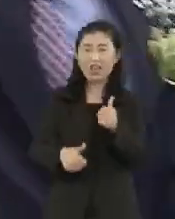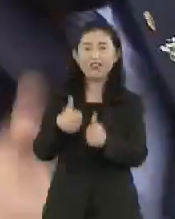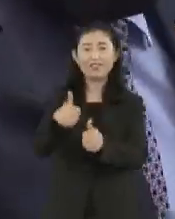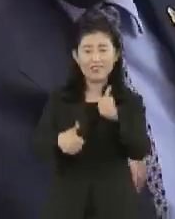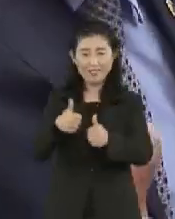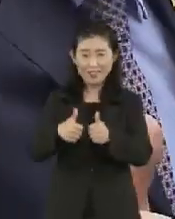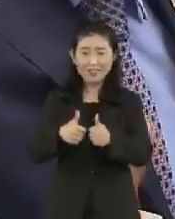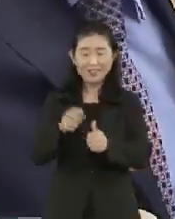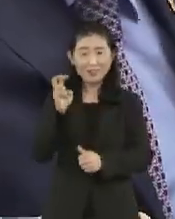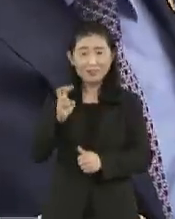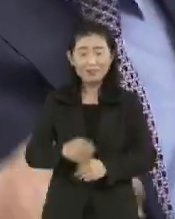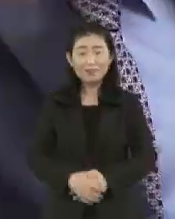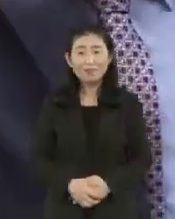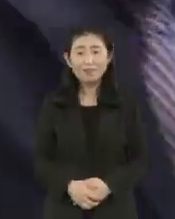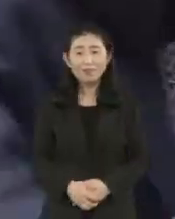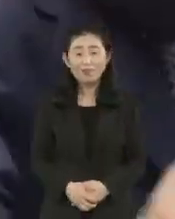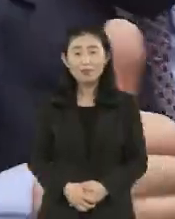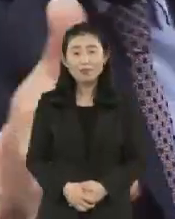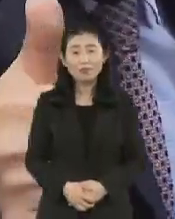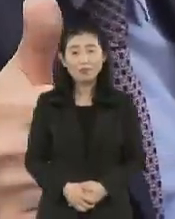예상됩니다 키즈엠 간증은